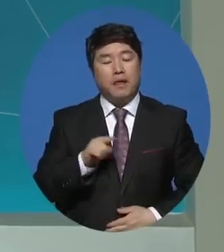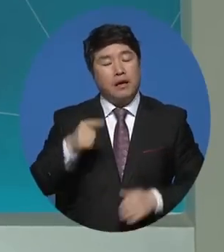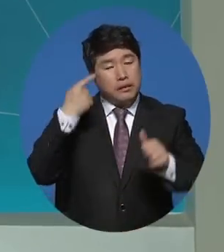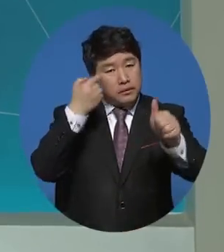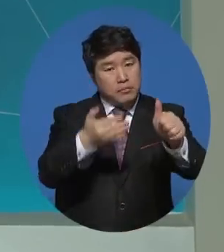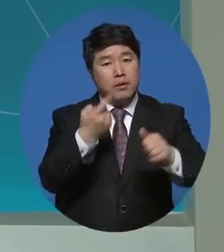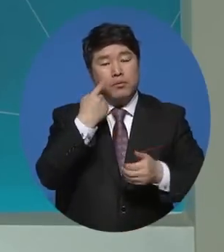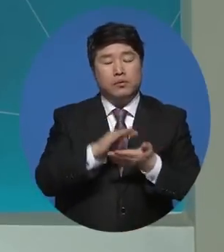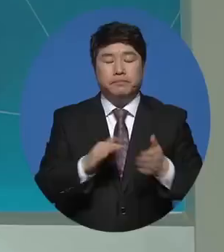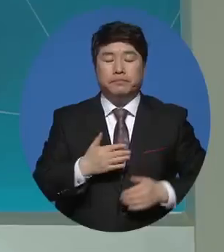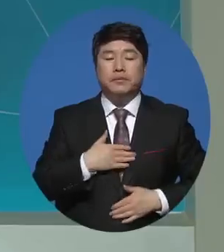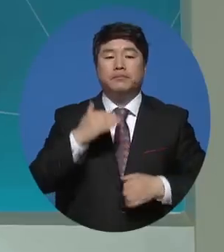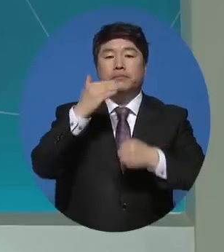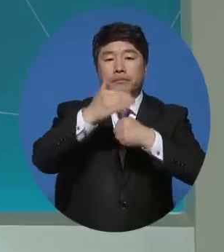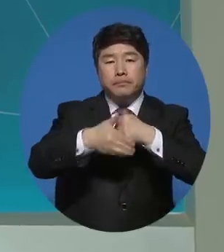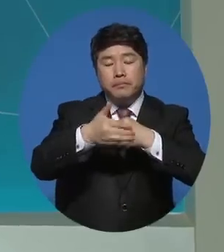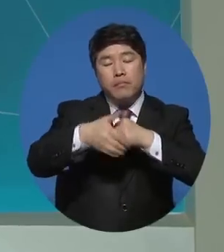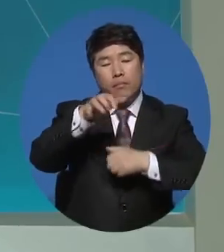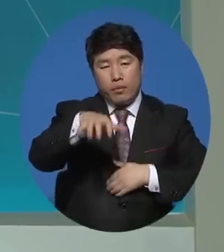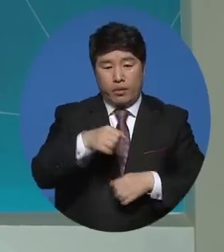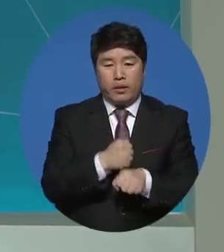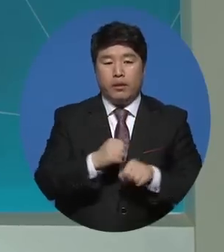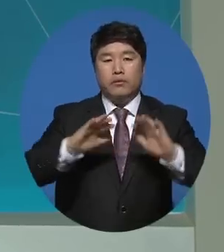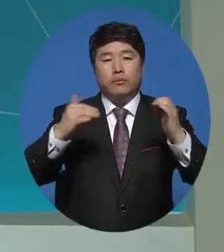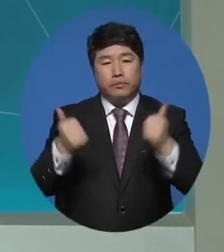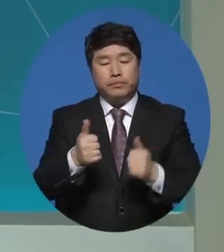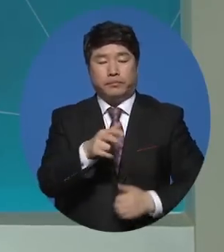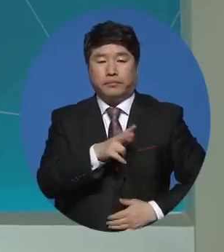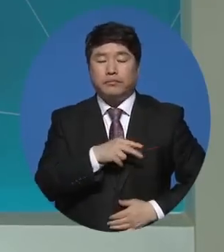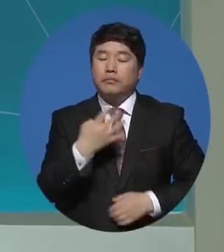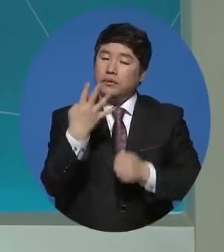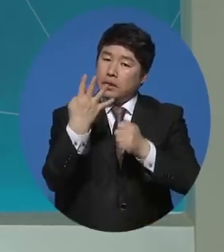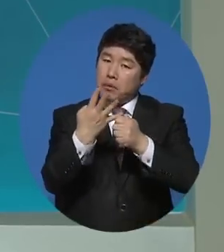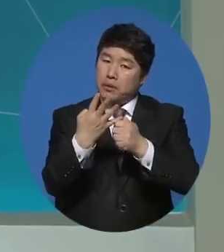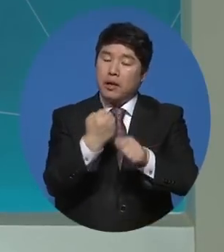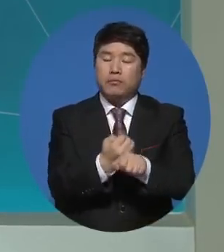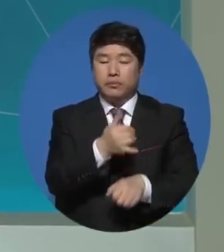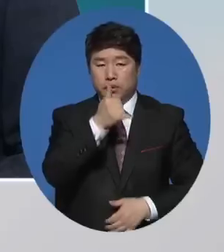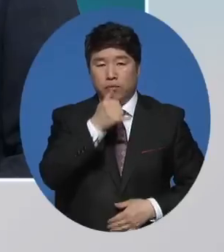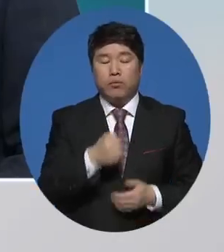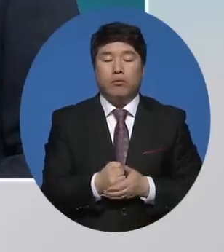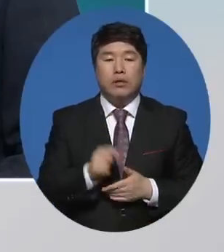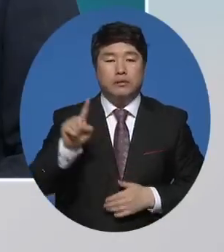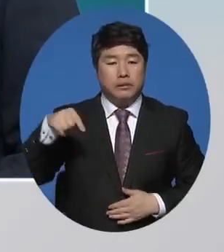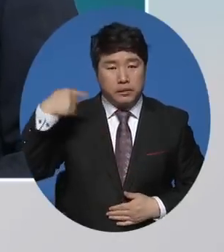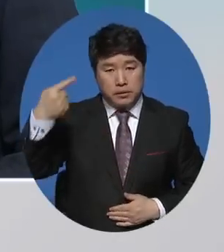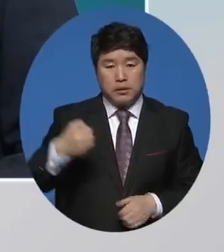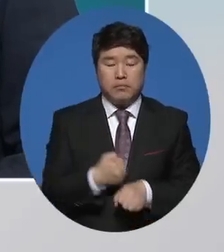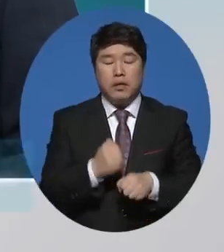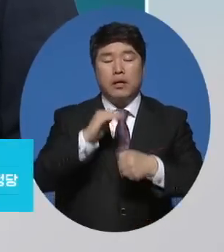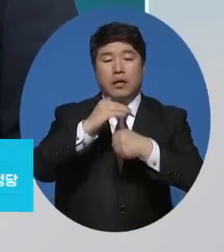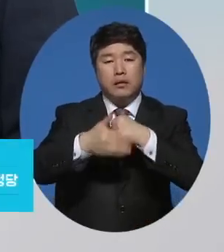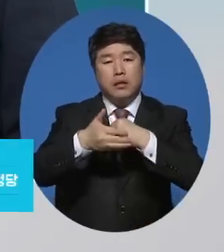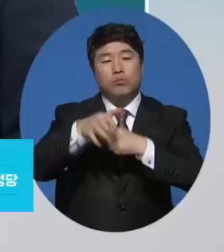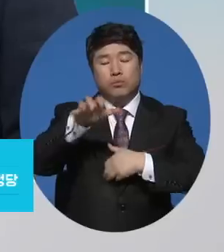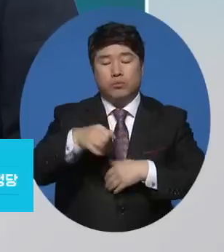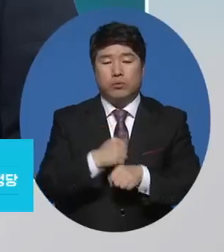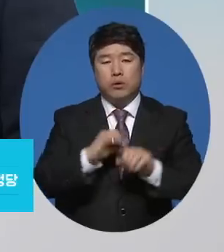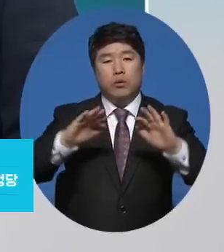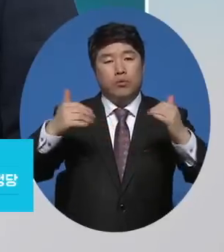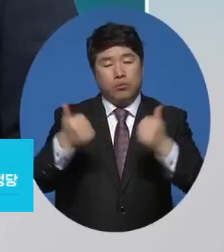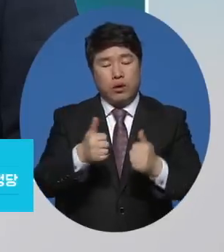저는 대구에서 어 국을네 번째 지금 하고 있고요 그다음에 대구에서 국을